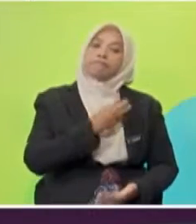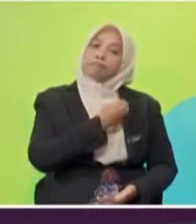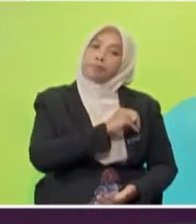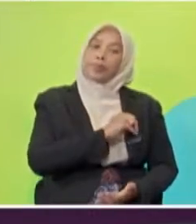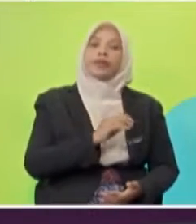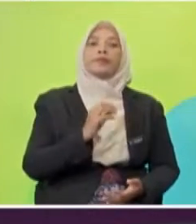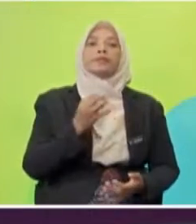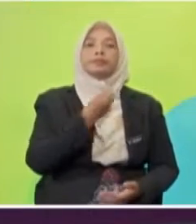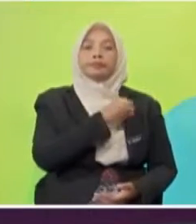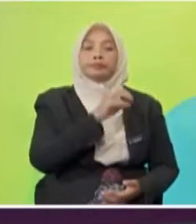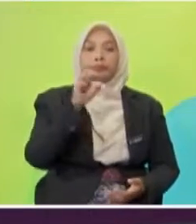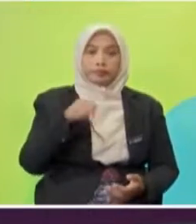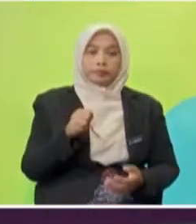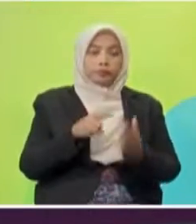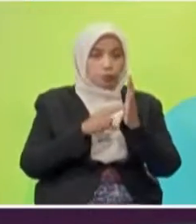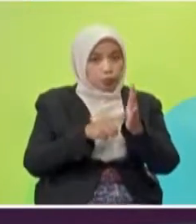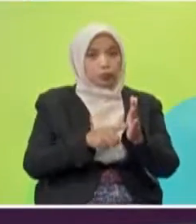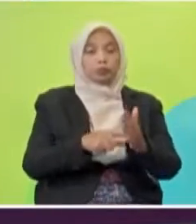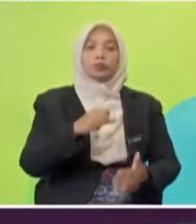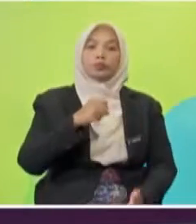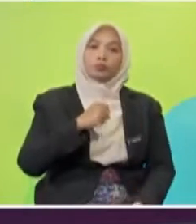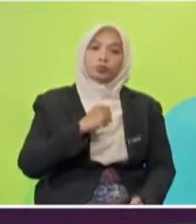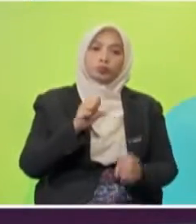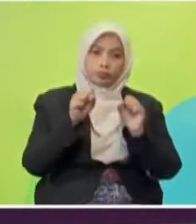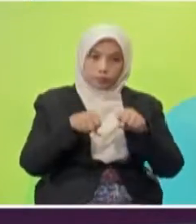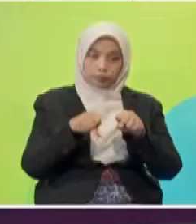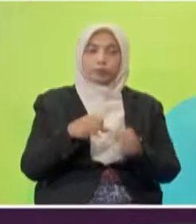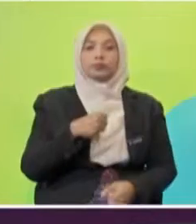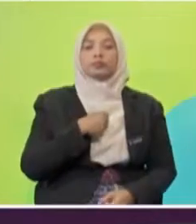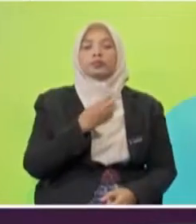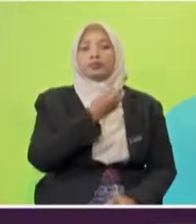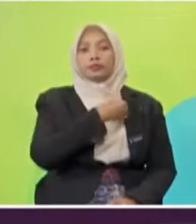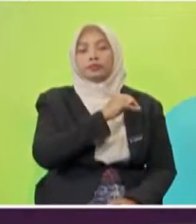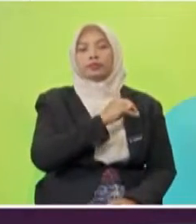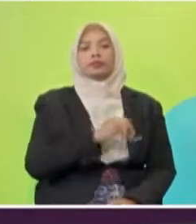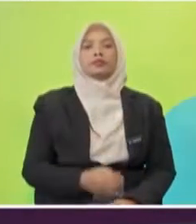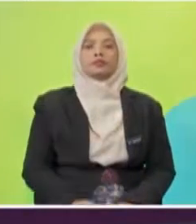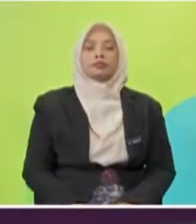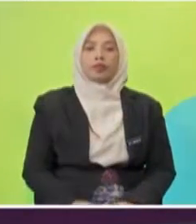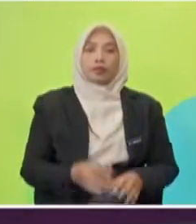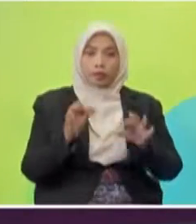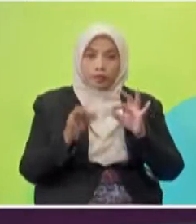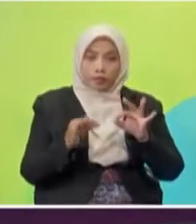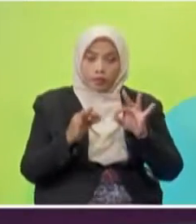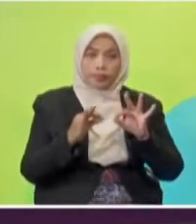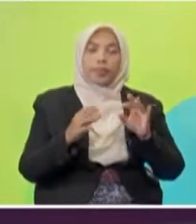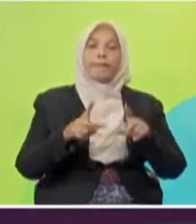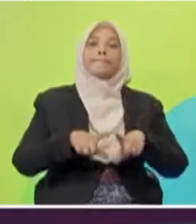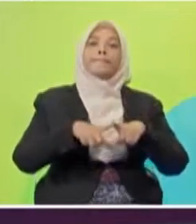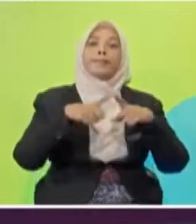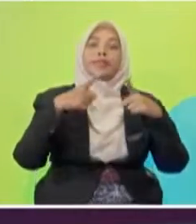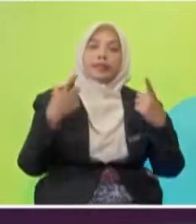boleh menunjukkan kebolehan diri mereka. Walaupun mereka ini berbidang dalam bidang yang berbeza, dalam bidang hiburan dan juga bidang